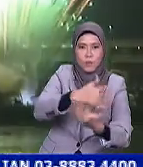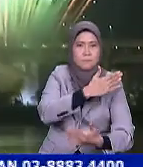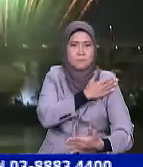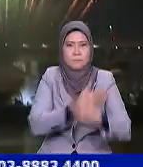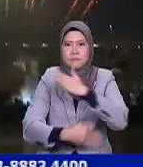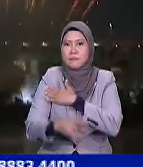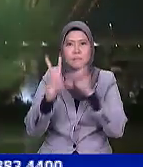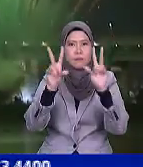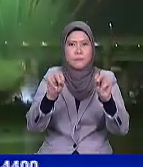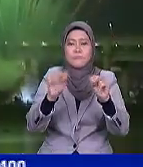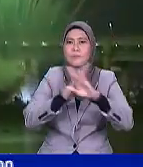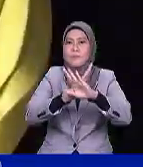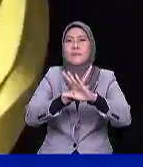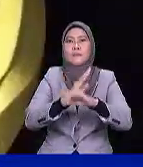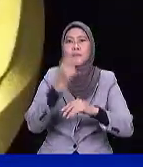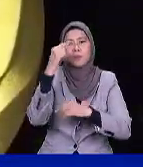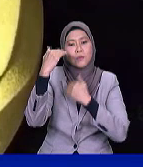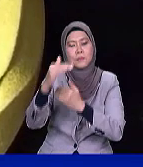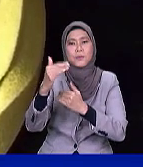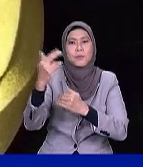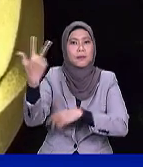lain selama tempoh 3 hari pertama.